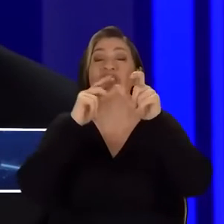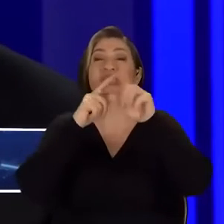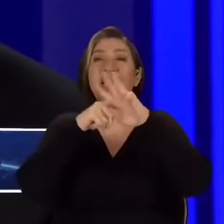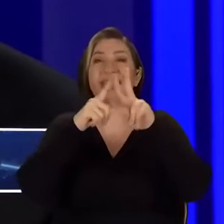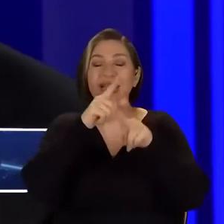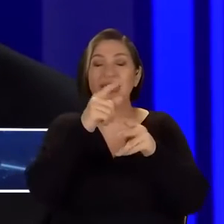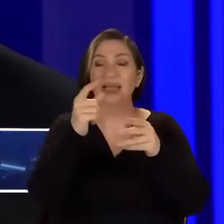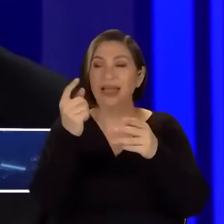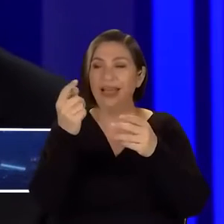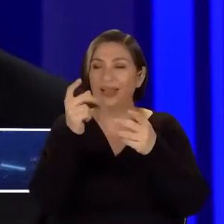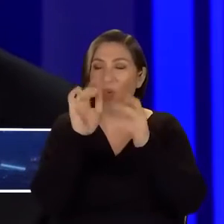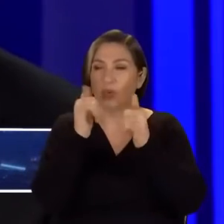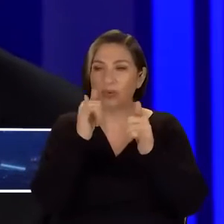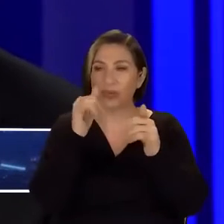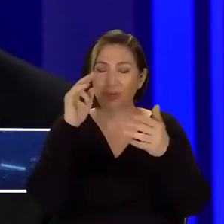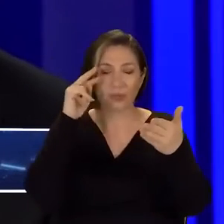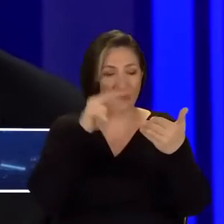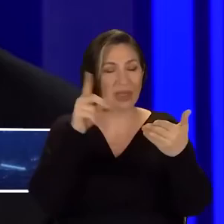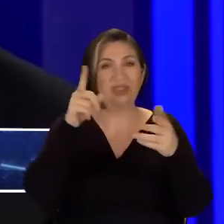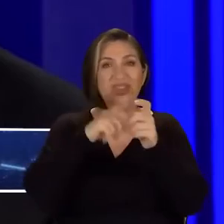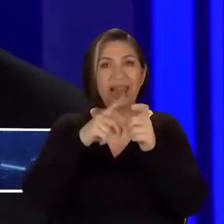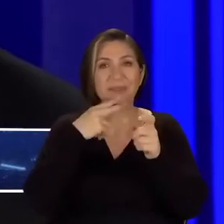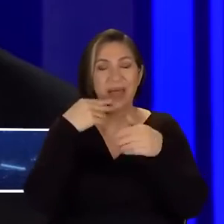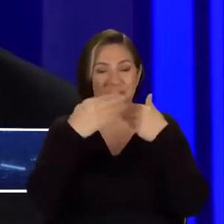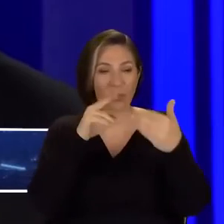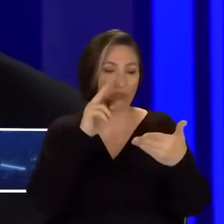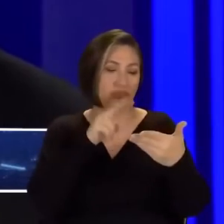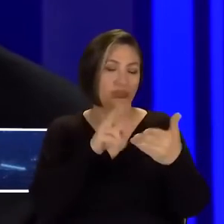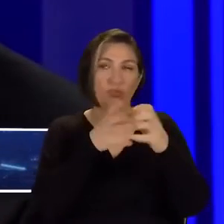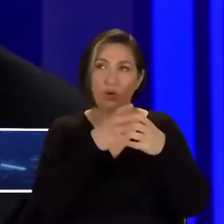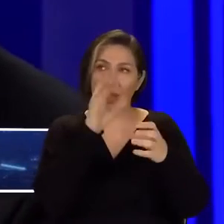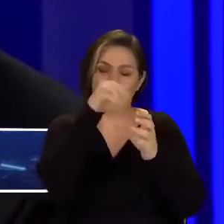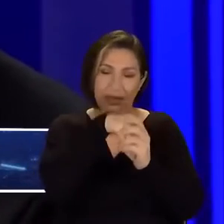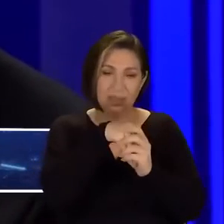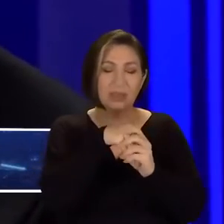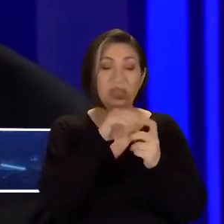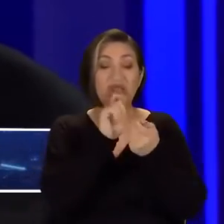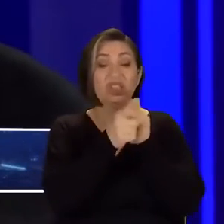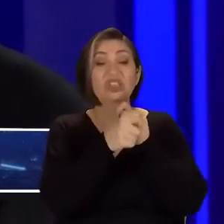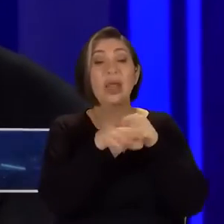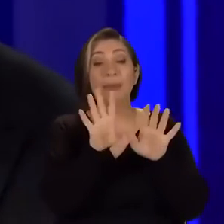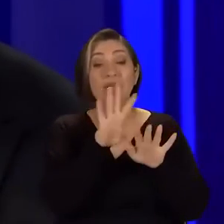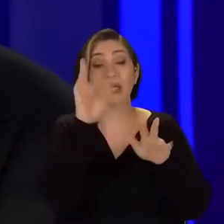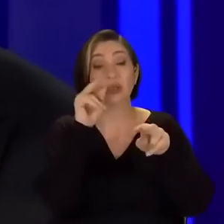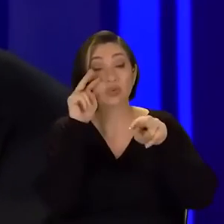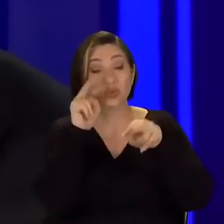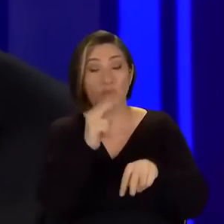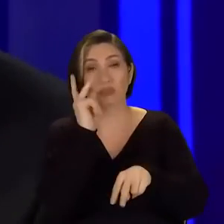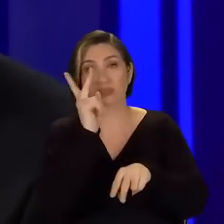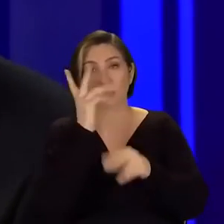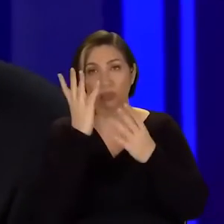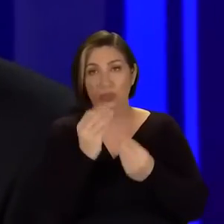oraya yüklersiniz. İşte Çağla Hanım'ın anlattığı gibi o orada bloğa eklenir. Zaten değiştirilemez, herkes de görür sizin